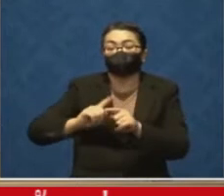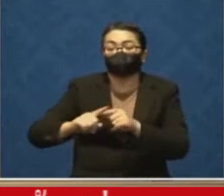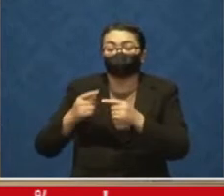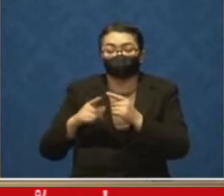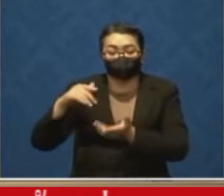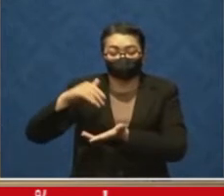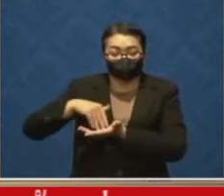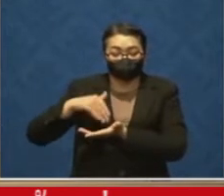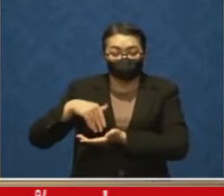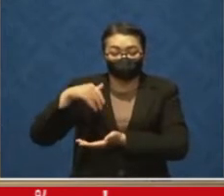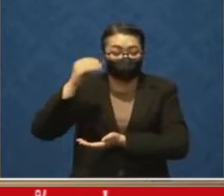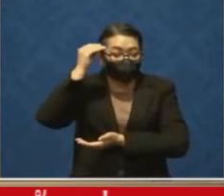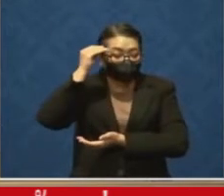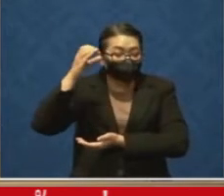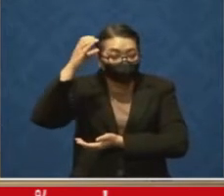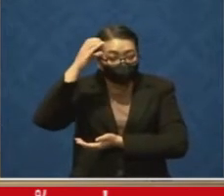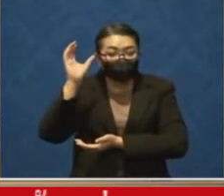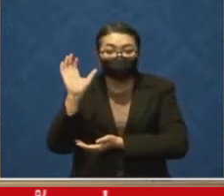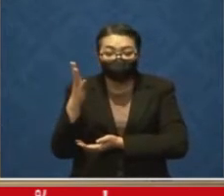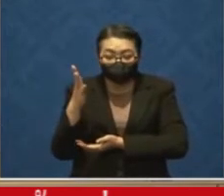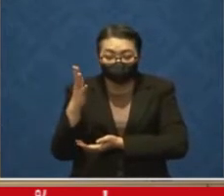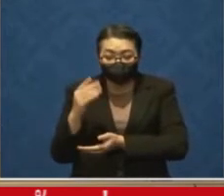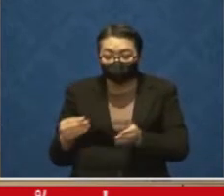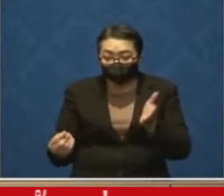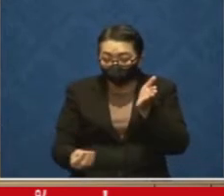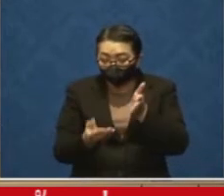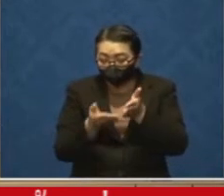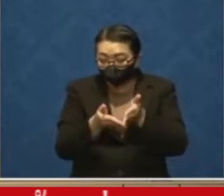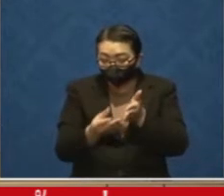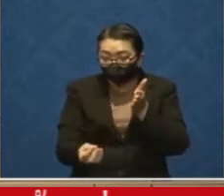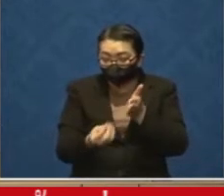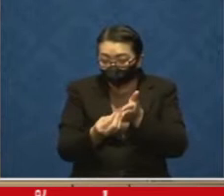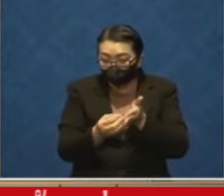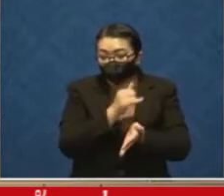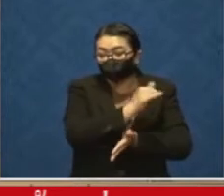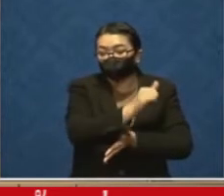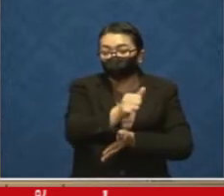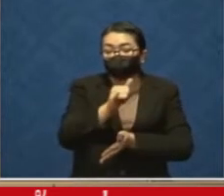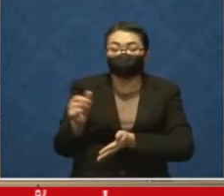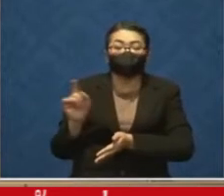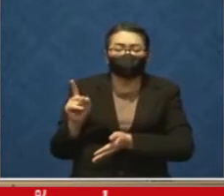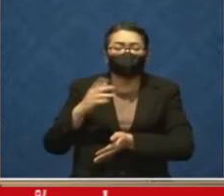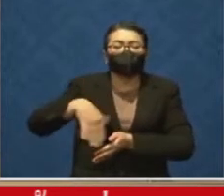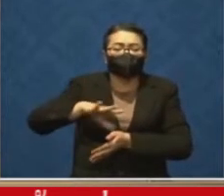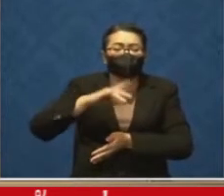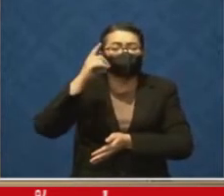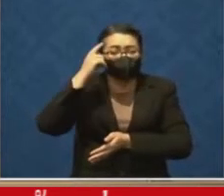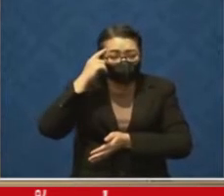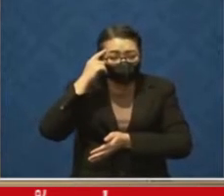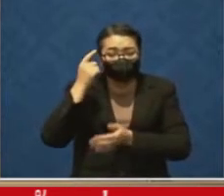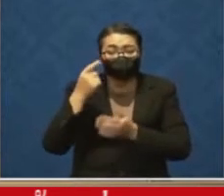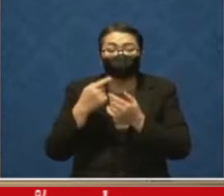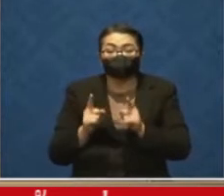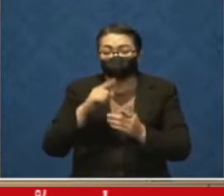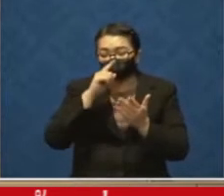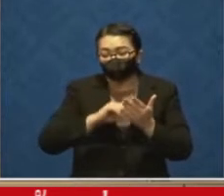มสัพสมิธขาดความรู้ไม่มีความรู้จรๆว่าเหลอประมงไปที่ไหนเี่เขาก็รกหมดอยู่แล้ครัแต่ที่สำ